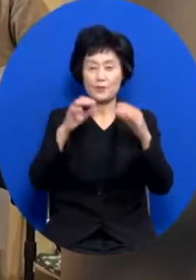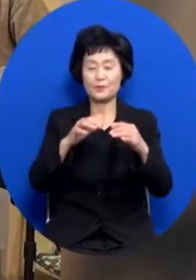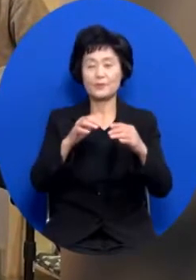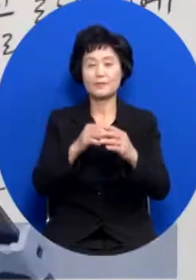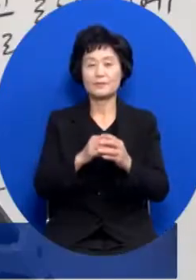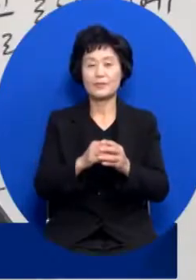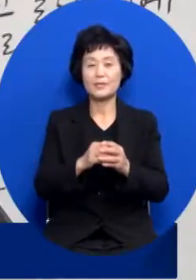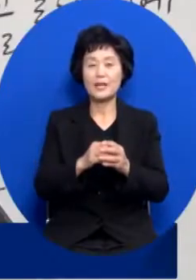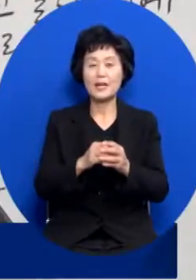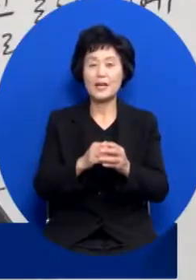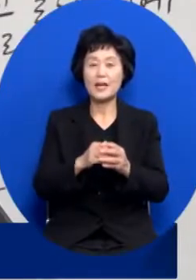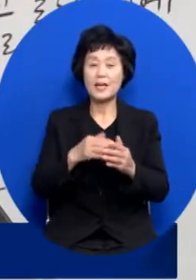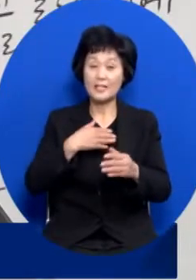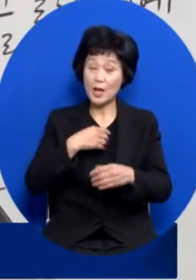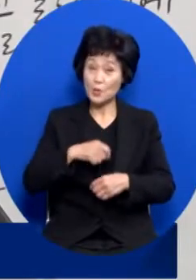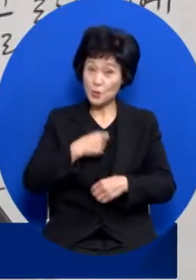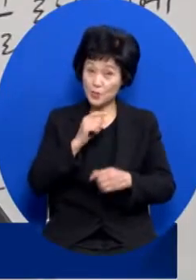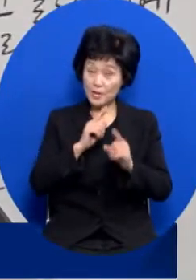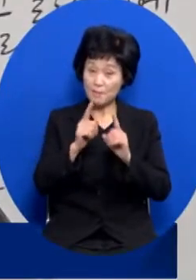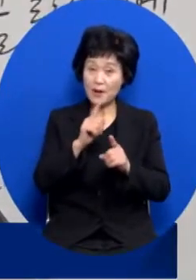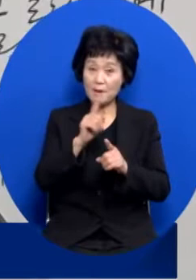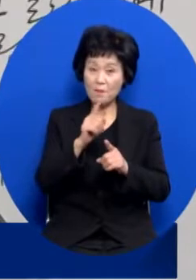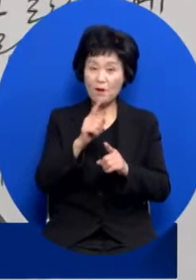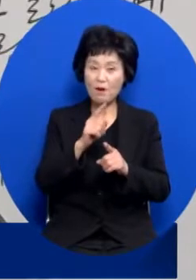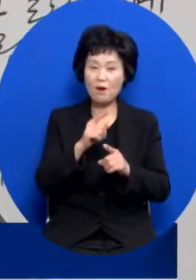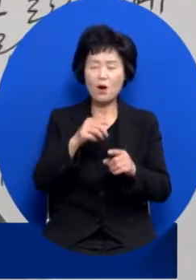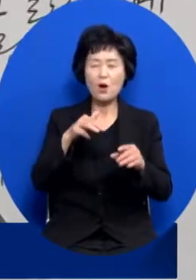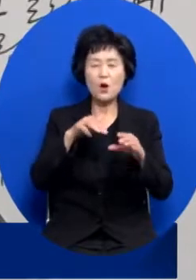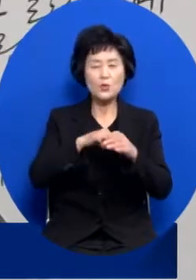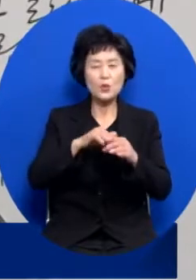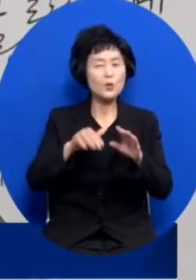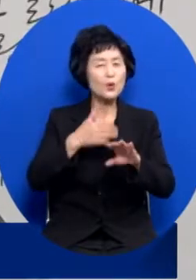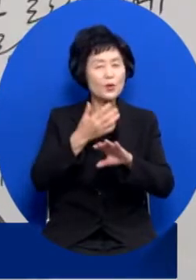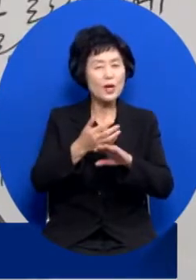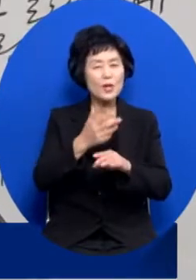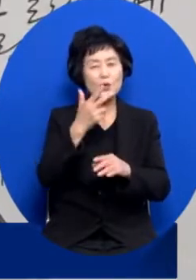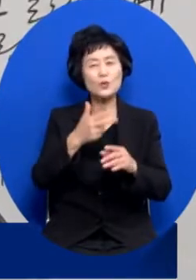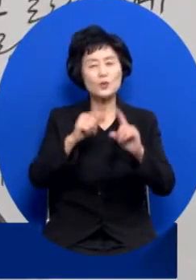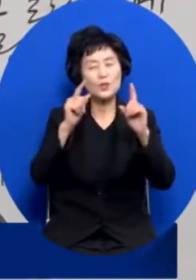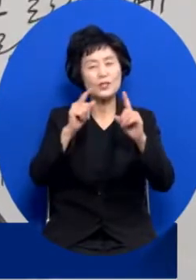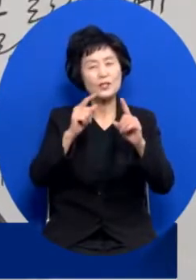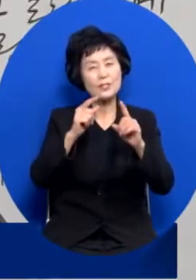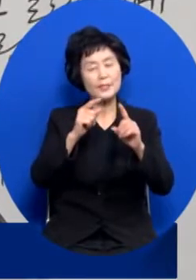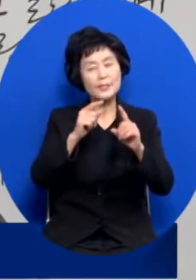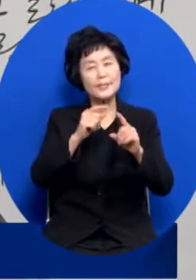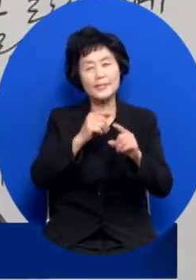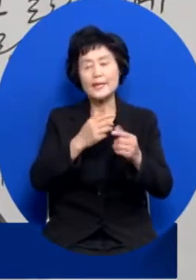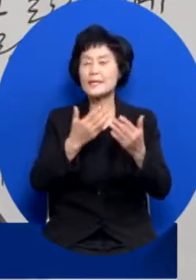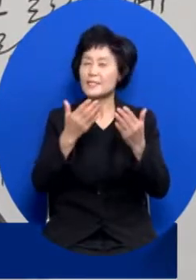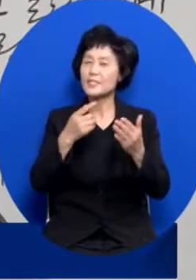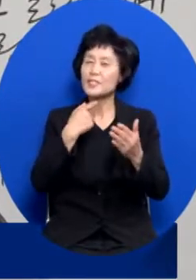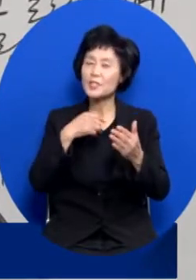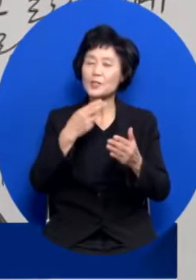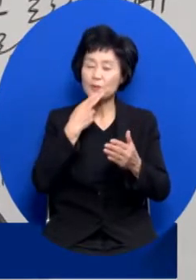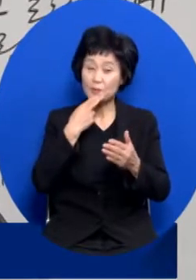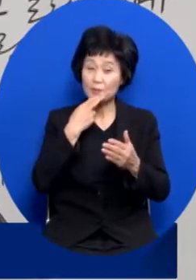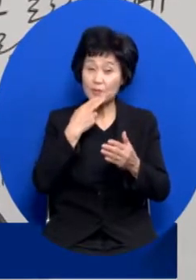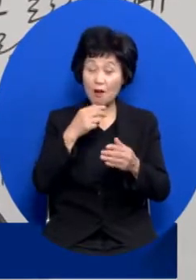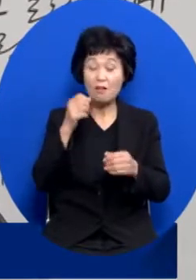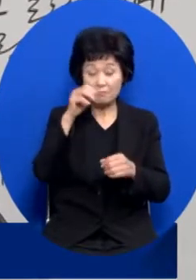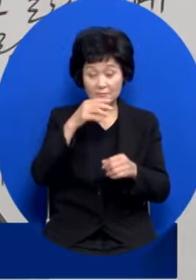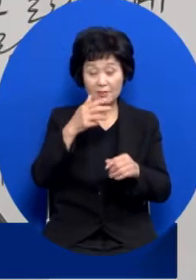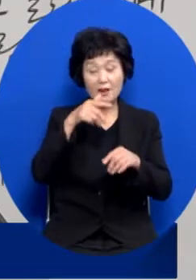정말 솔직하게 저는 종교개혁주일을 사실 제대로는 처음 이렇게 들여보고요. 어떤 마음보다 하나님 앞에 정말 예배드리고